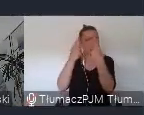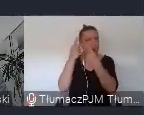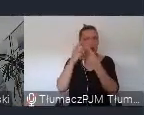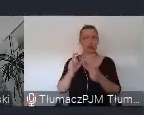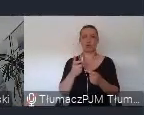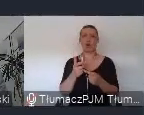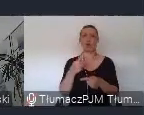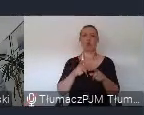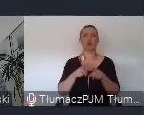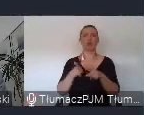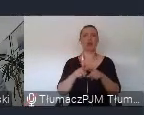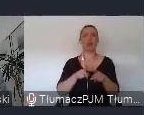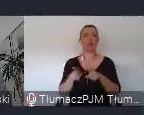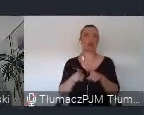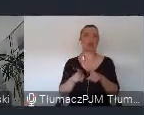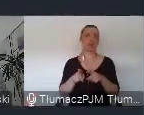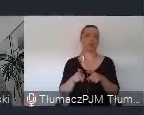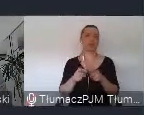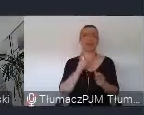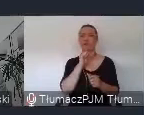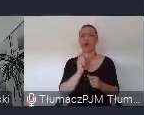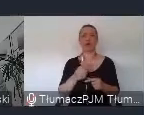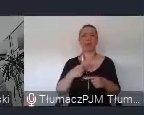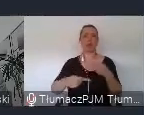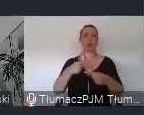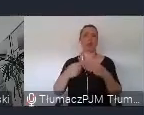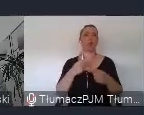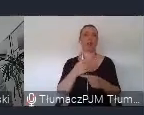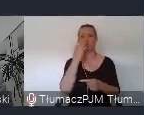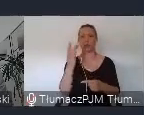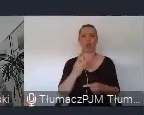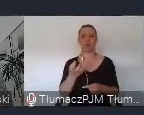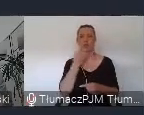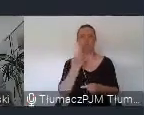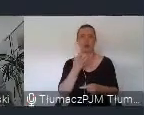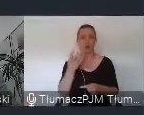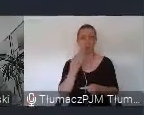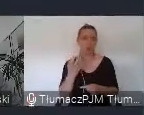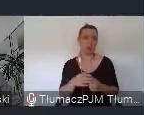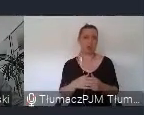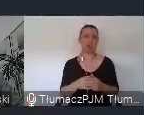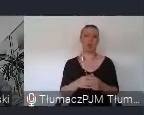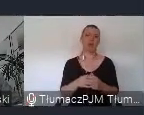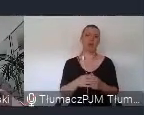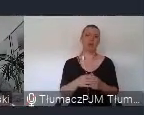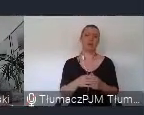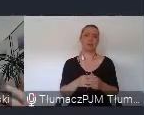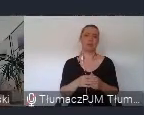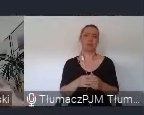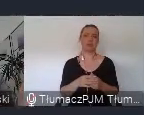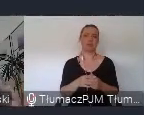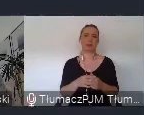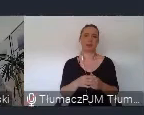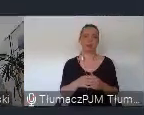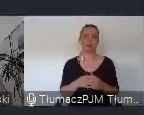gazów cieplarnianych netto. Netto to znaczy się, per saldo wyjdzie na to, że jeżeli nawet coś emitujemy, no to tą emisję pochłoniemy,